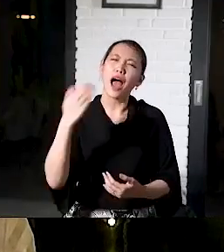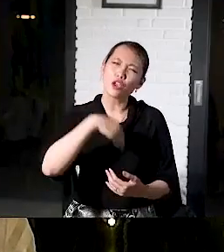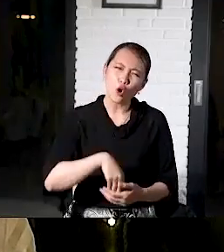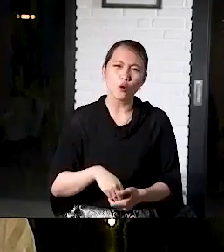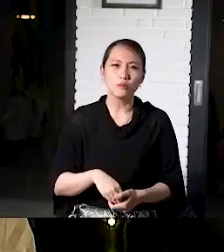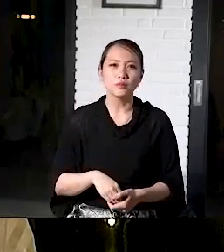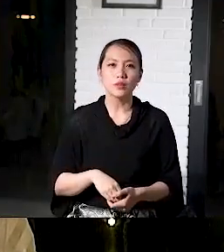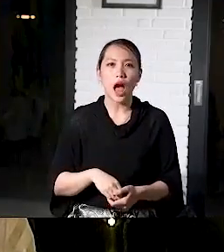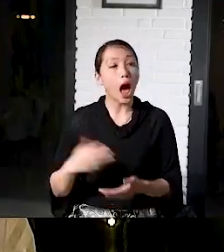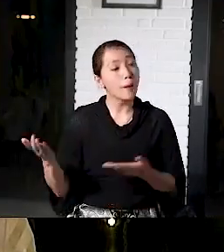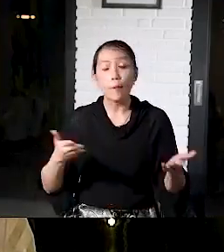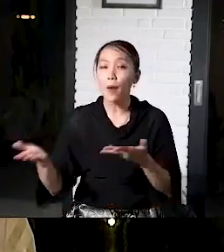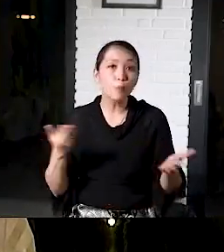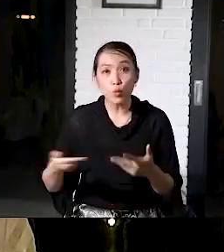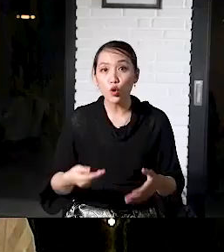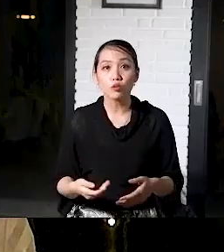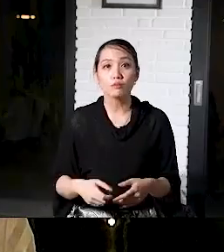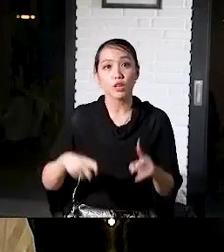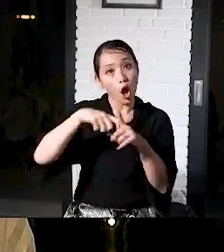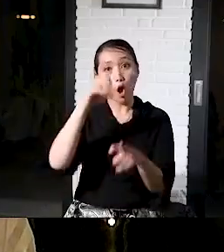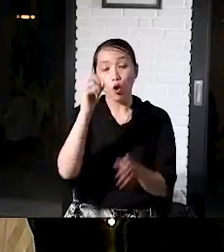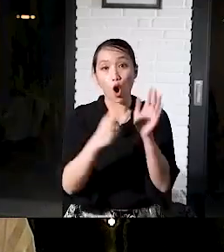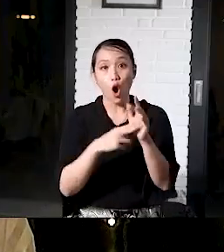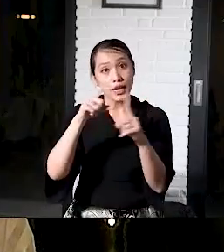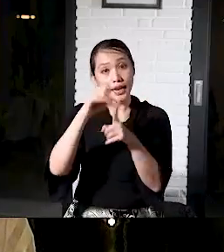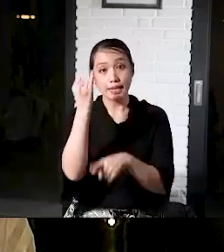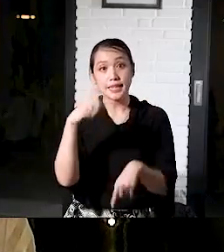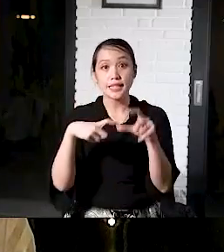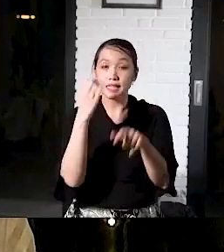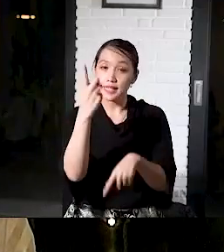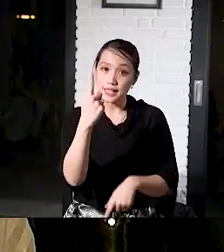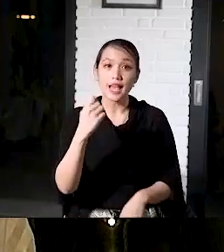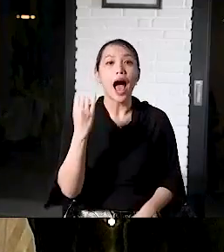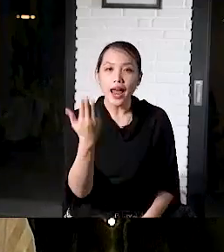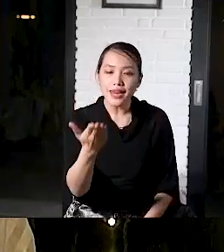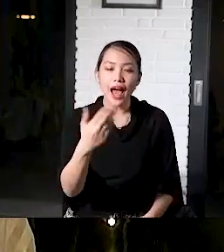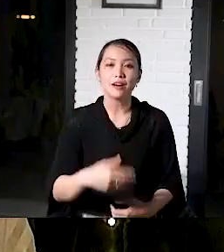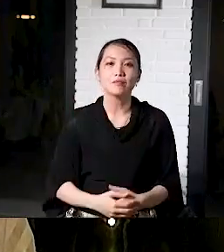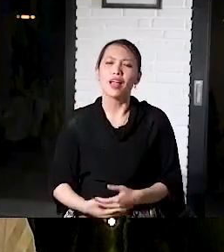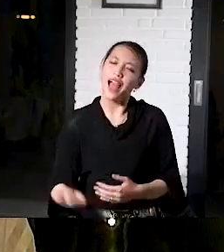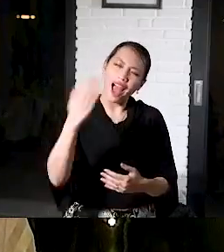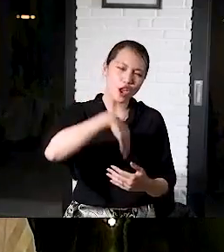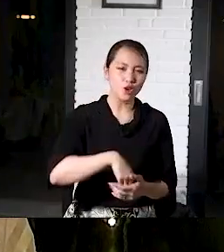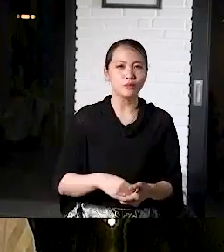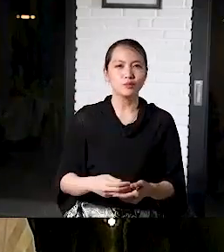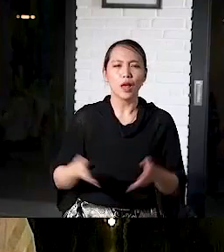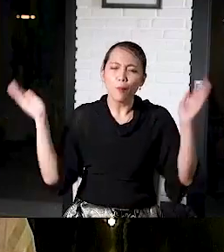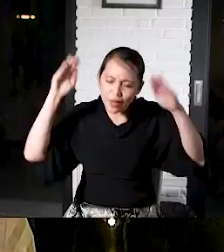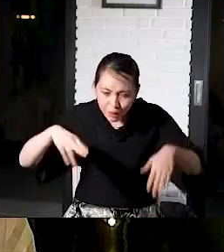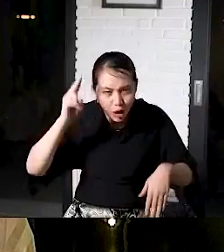tapi Allah itu tetap baik. Dia tetap memerintah. Dia tetap berada di tempat kudus. Melihat kemuliaan